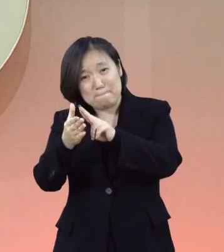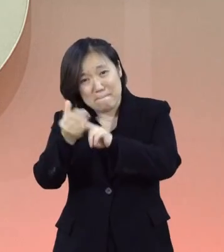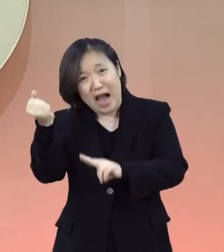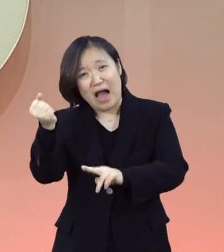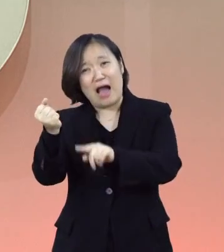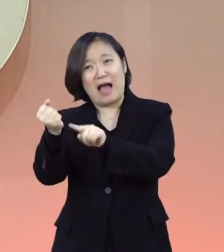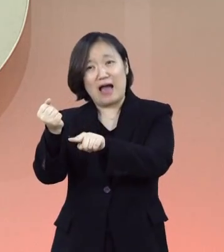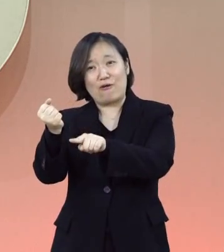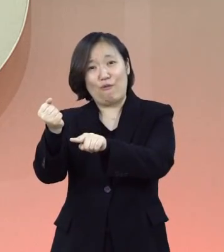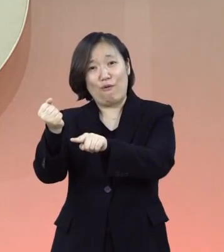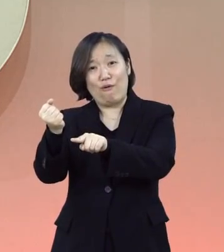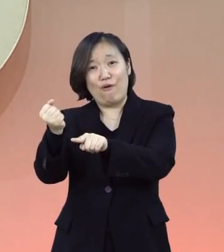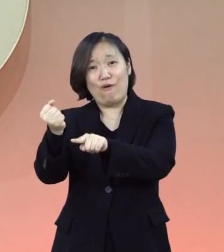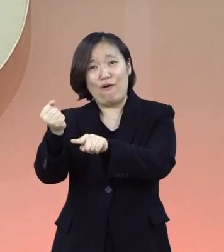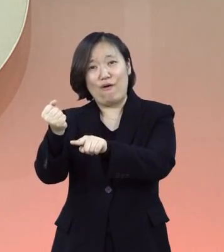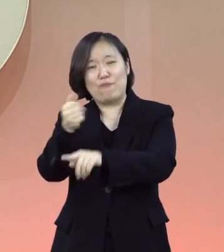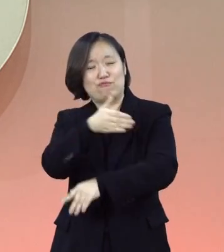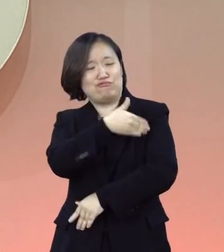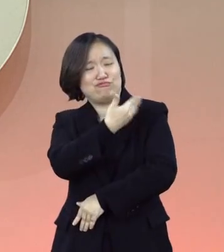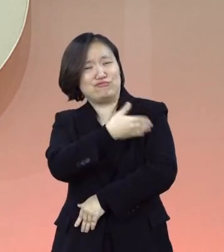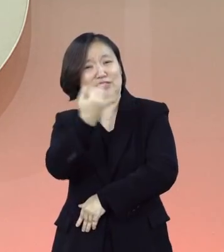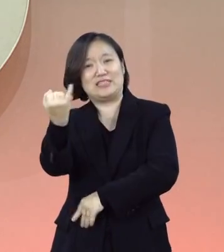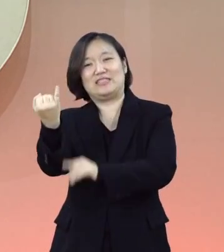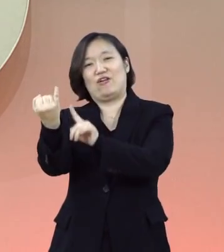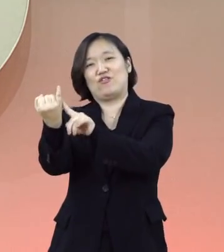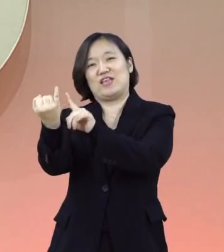유흥업소에서 웃음을 파는 여인이었다고 합니다.